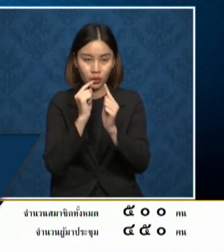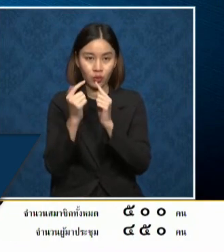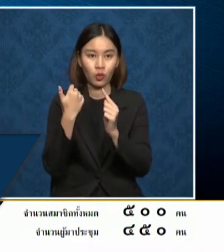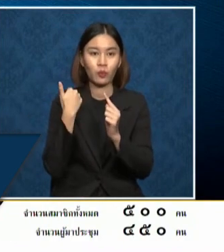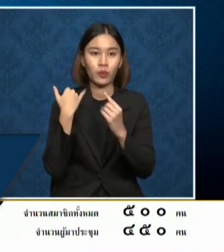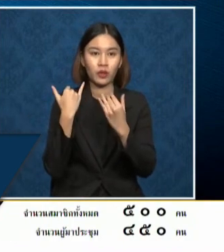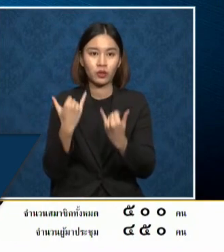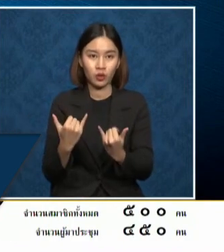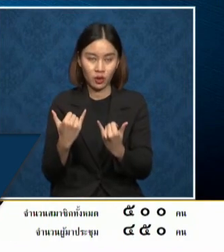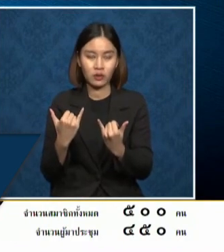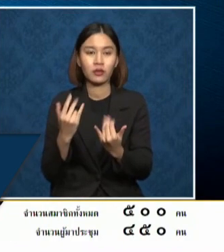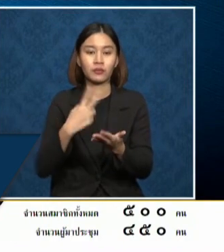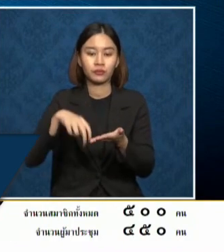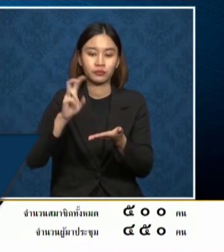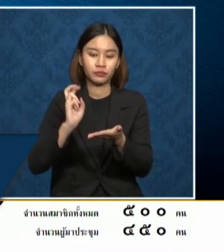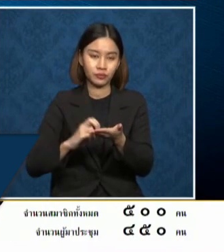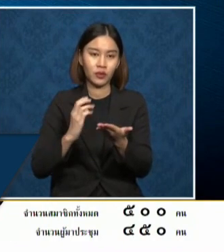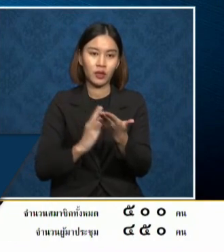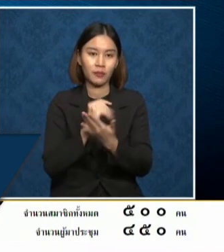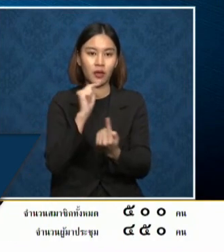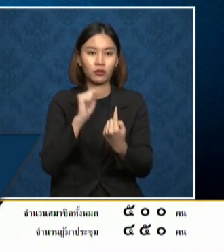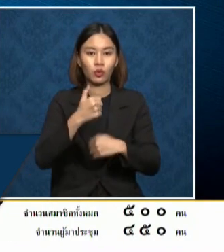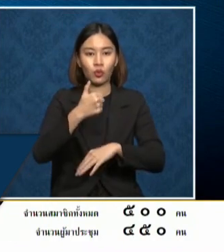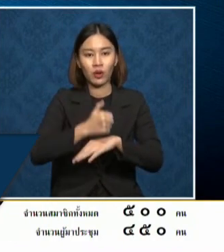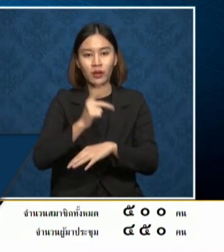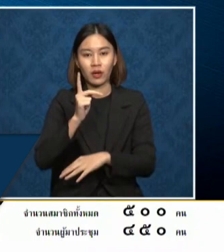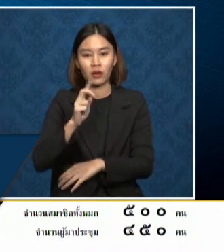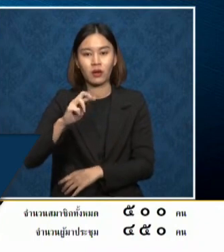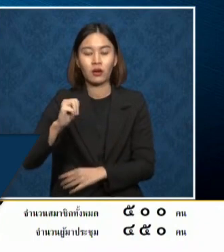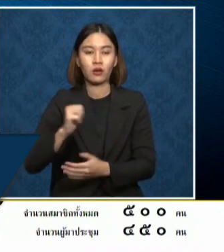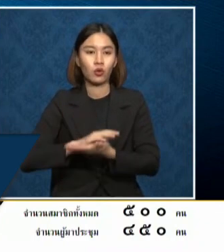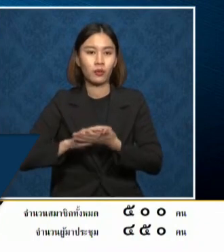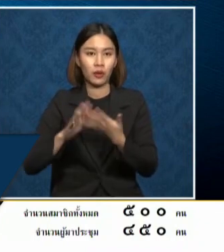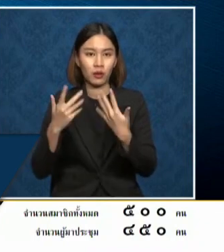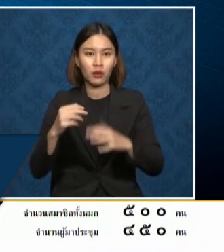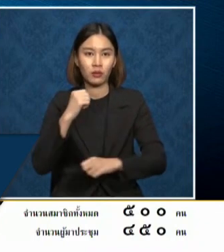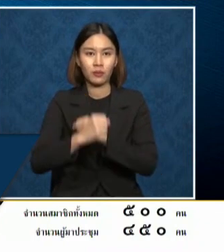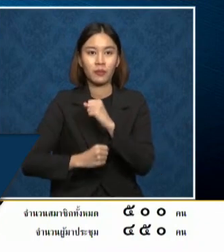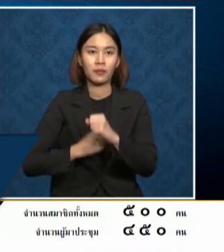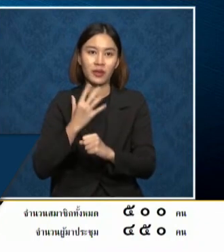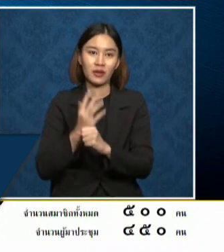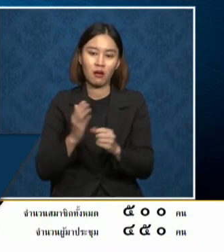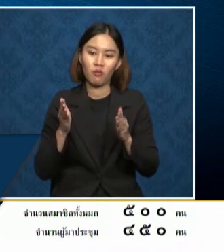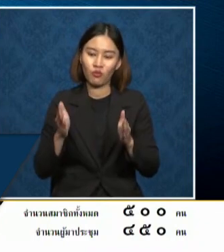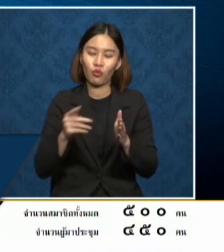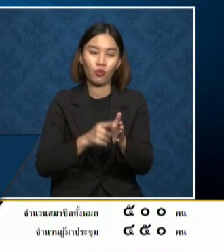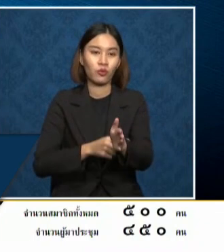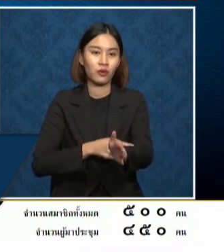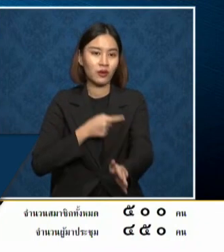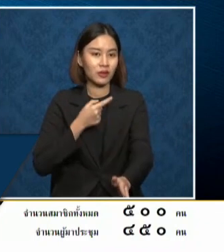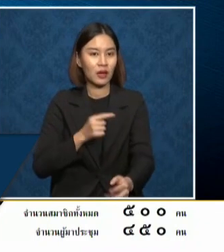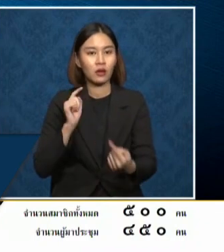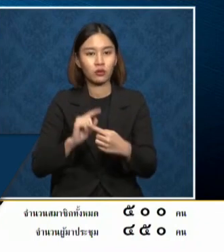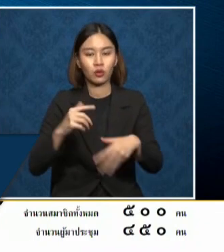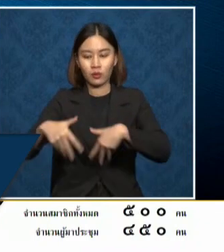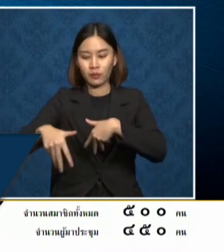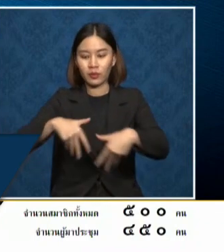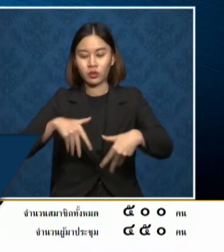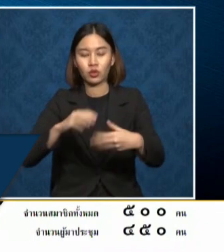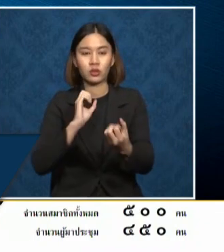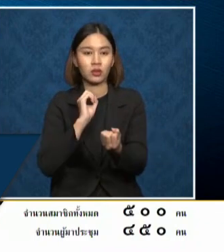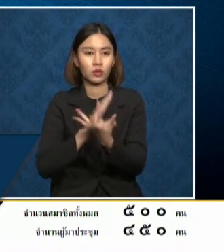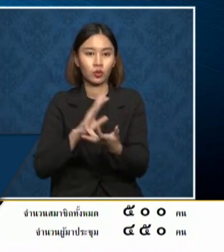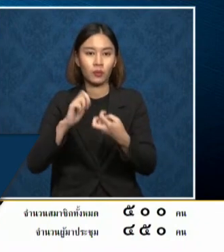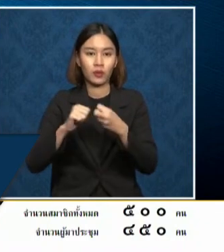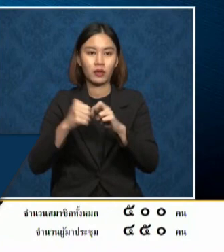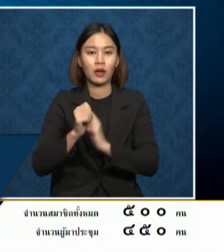จนได้รับความอนุมัติจากอธิบดีนะคะแต่ 5ปีนะค่ะมันยาวนานเกินไปสำหรับพี่น้องความเดือดร้อน